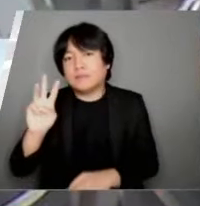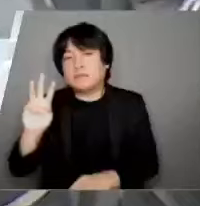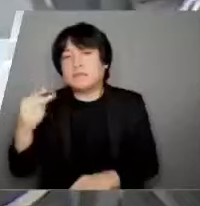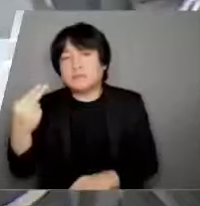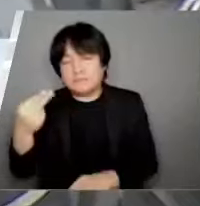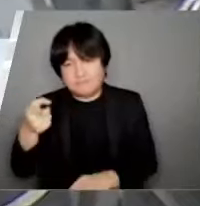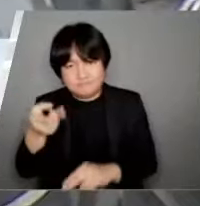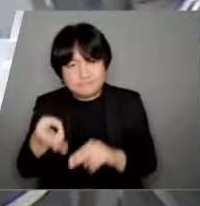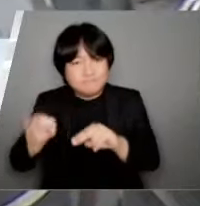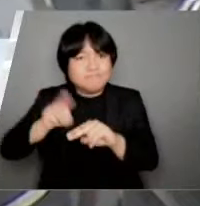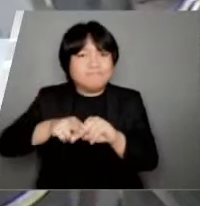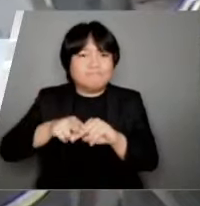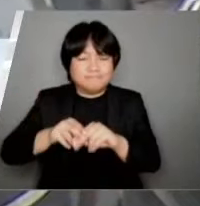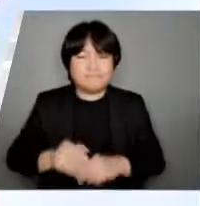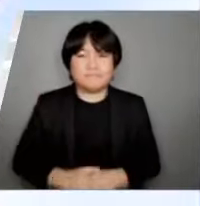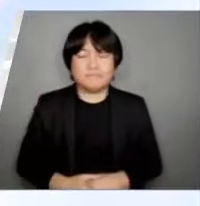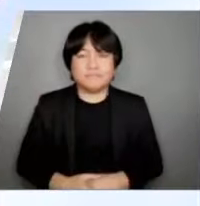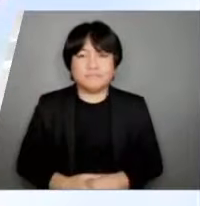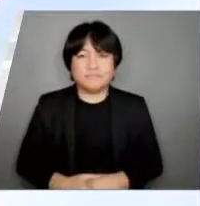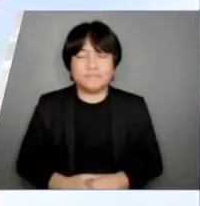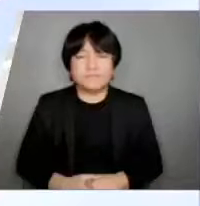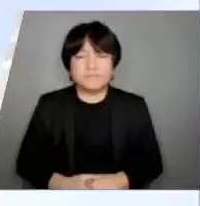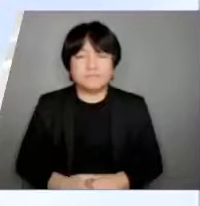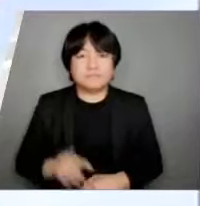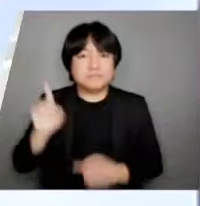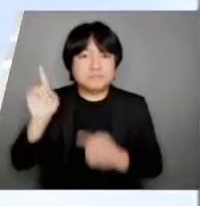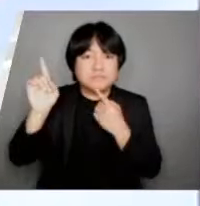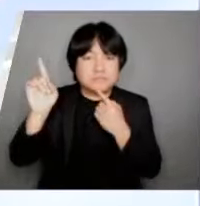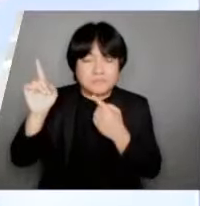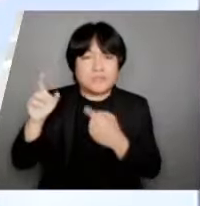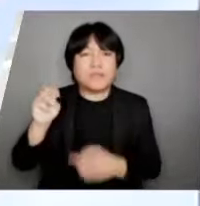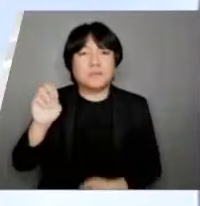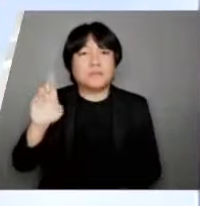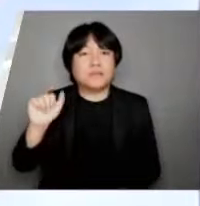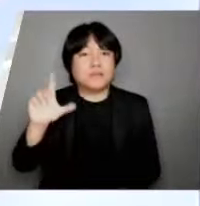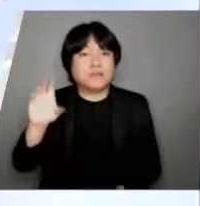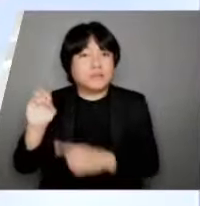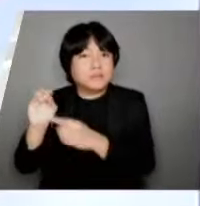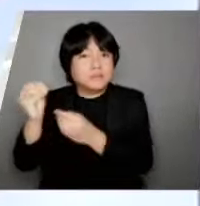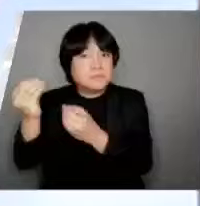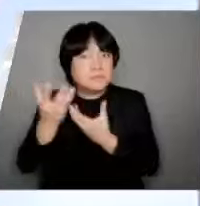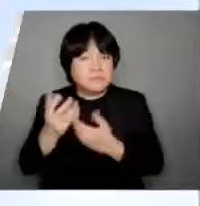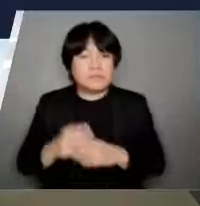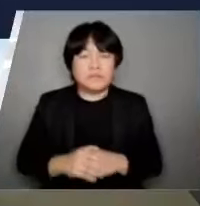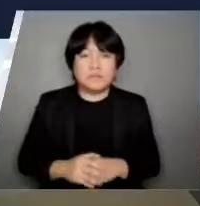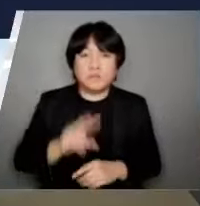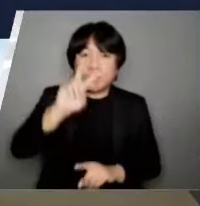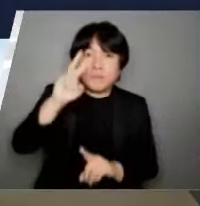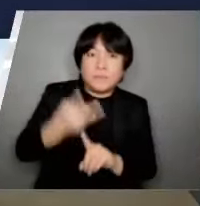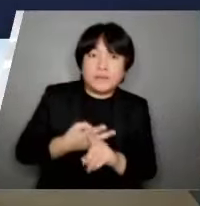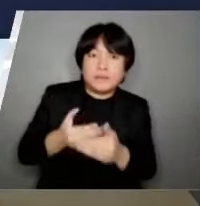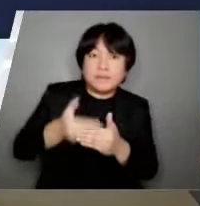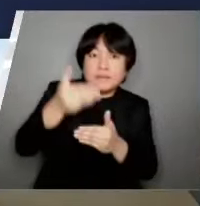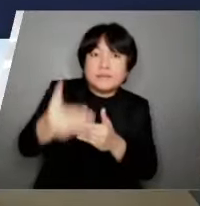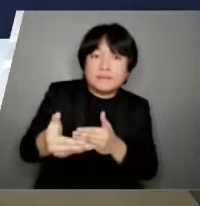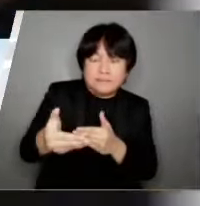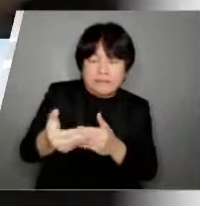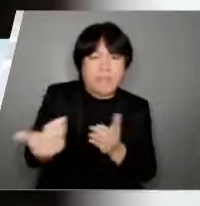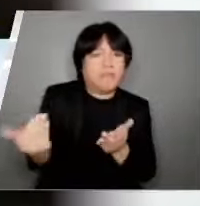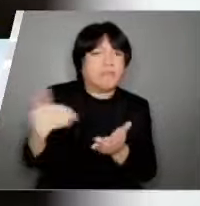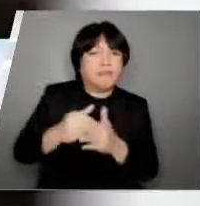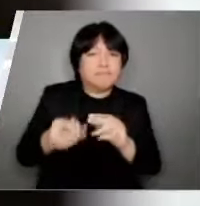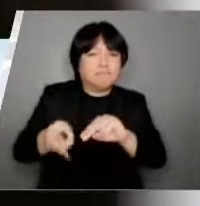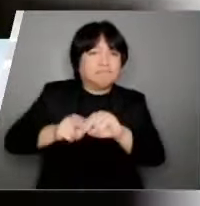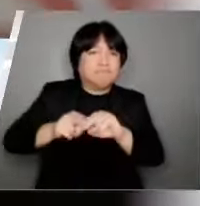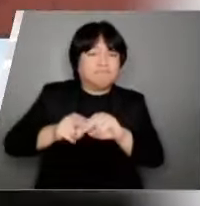Energy Regulatory Commission, posibleng masundan pa yan sa susunod na 12 buwan mula ngayong Oktubre. Inaprubahan kasi ng ERC